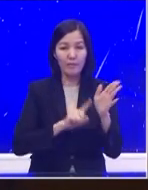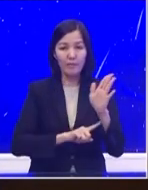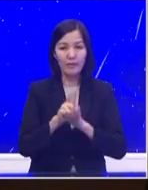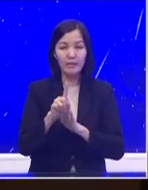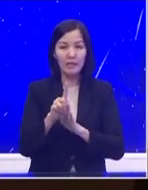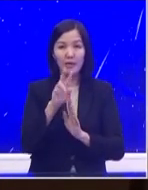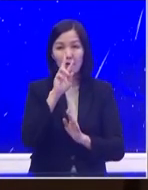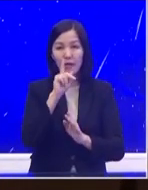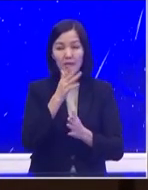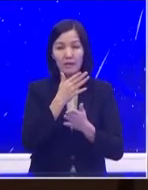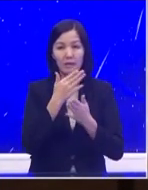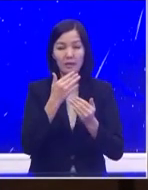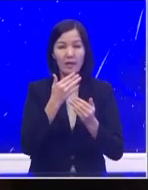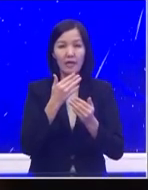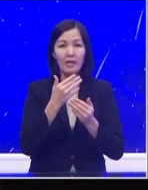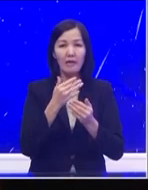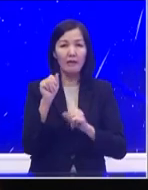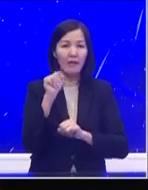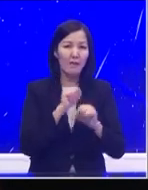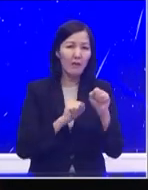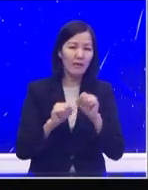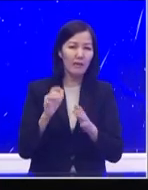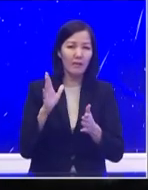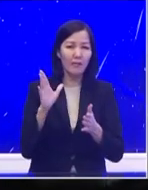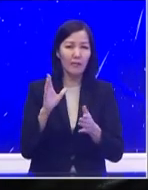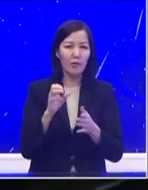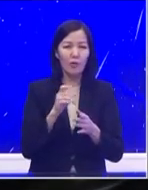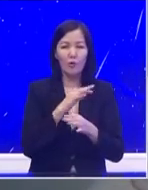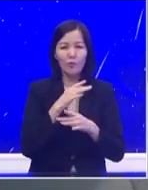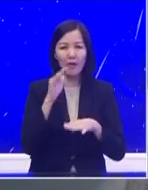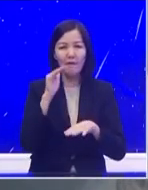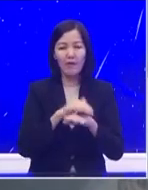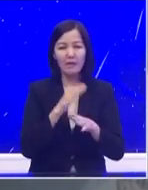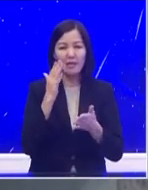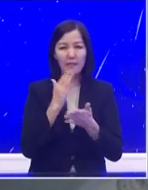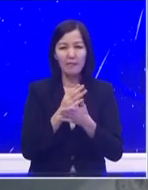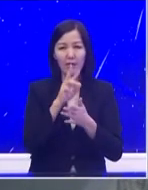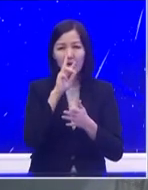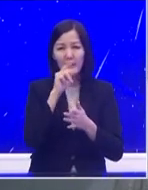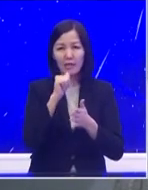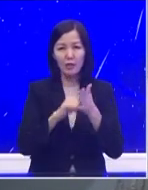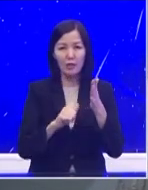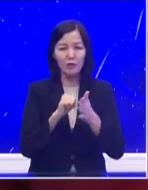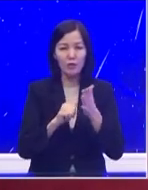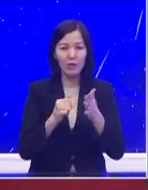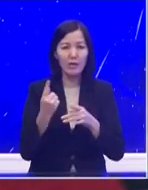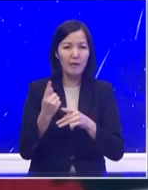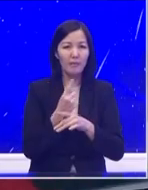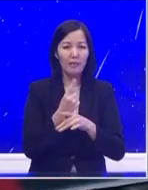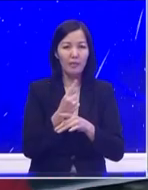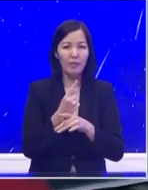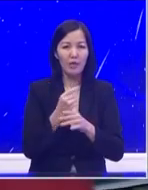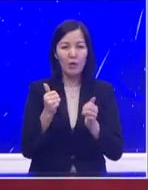Қателеспепті, санитарлық эпидемиологиялық нормаларды бұзудың бірнеше көрінісіне кезікті. Бастыққан алғашқы нүктеде де